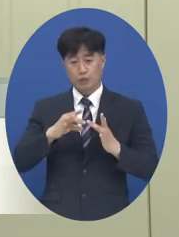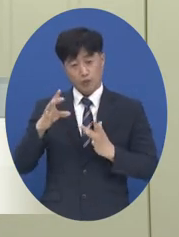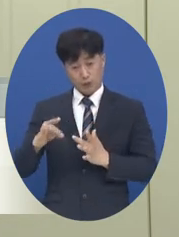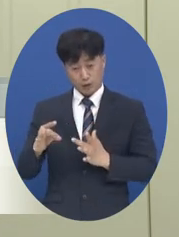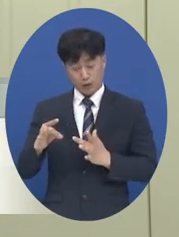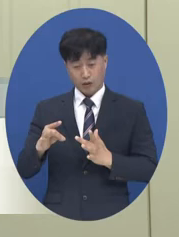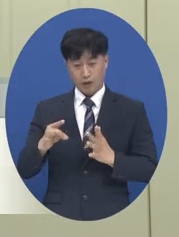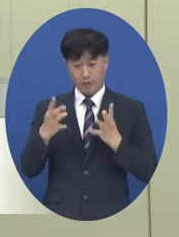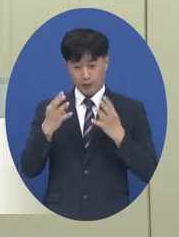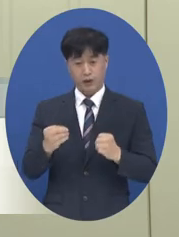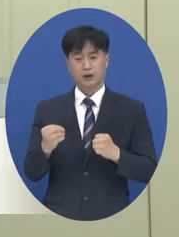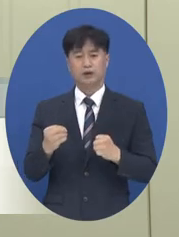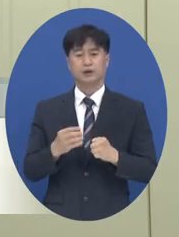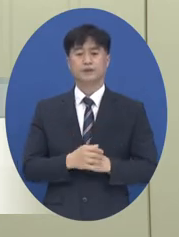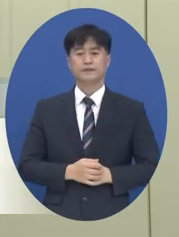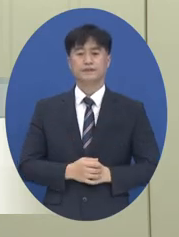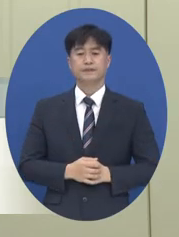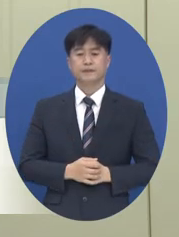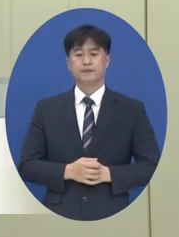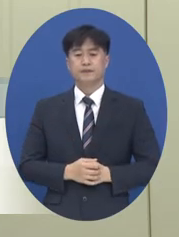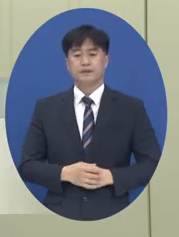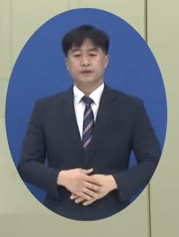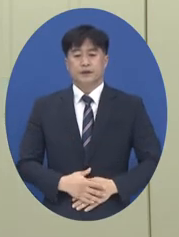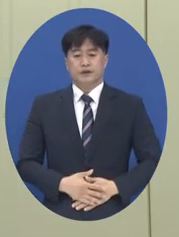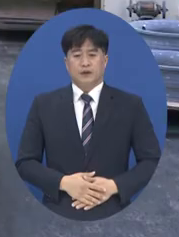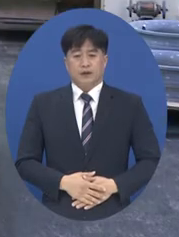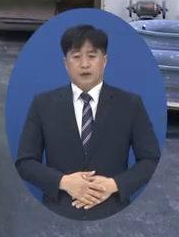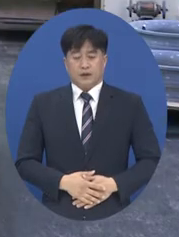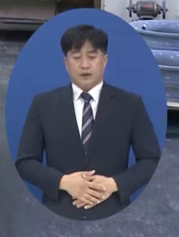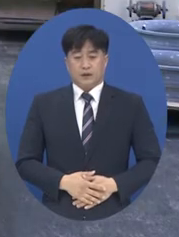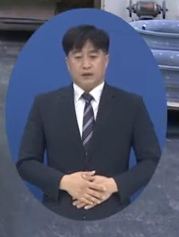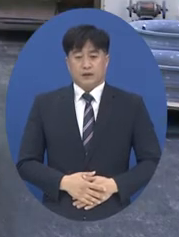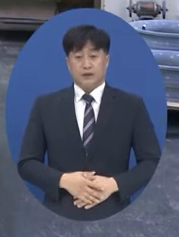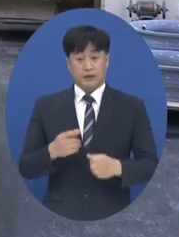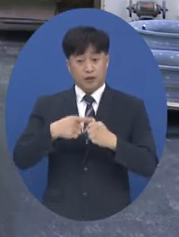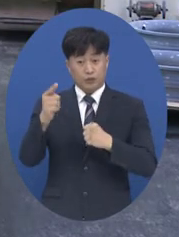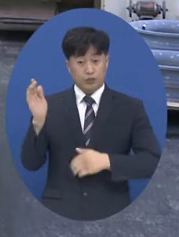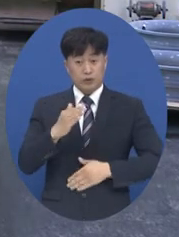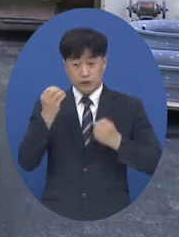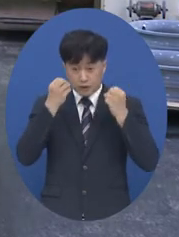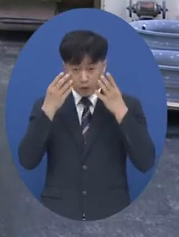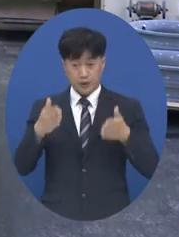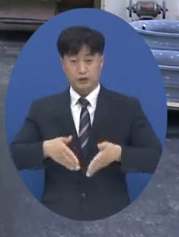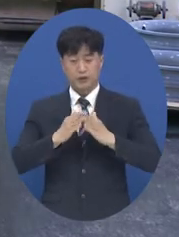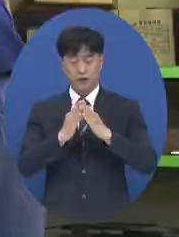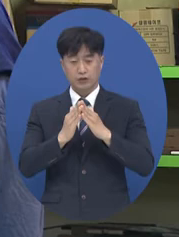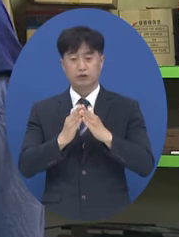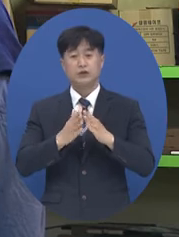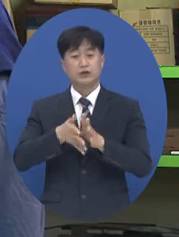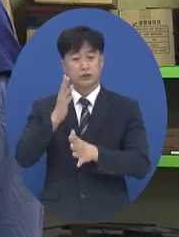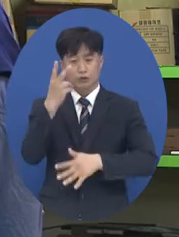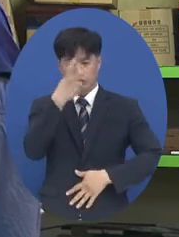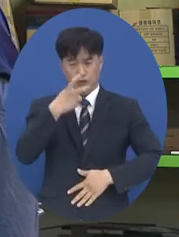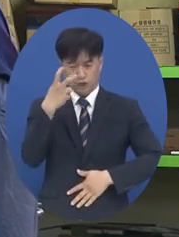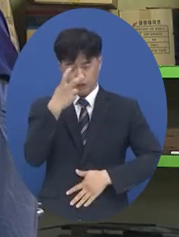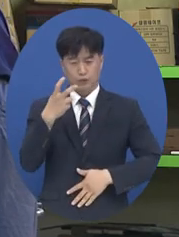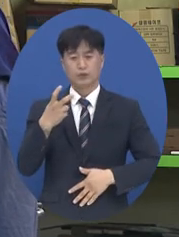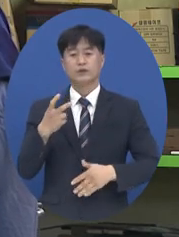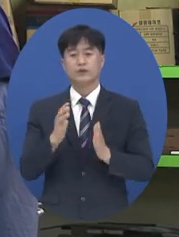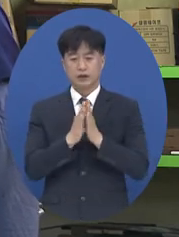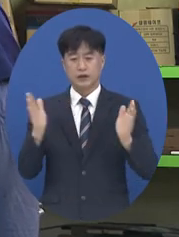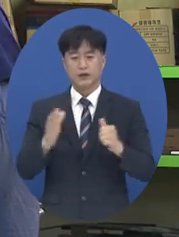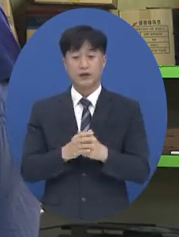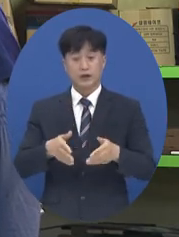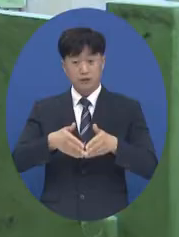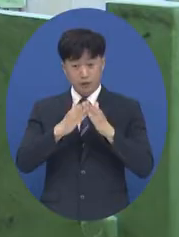때문에 그런 부분에서 선택할 수 있는 폭도 넓어지고. 내년부터는 새롭게 설치하는 시설 관리도 하는데 시설을 설치할